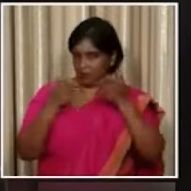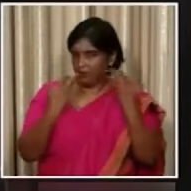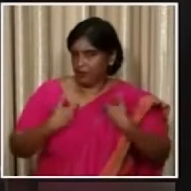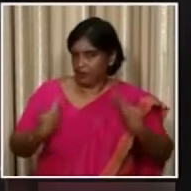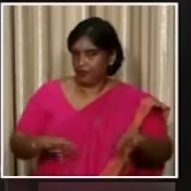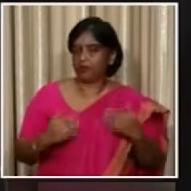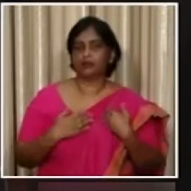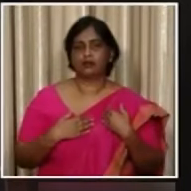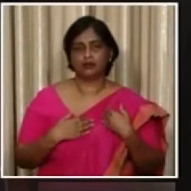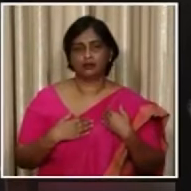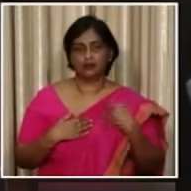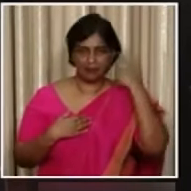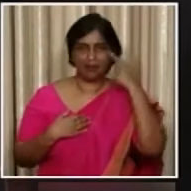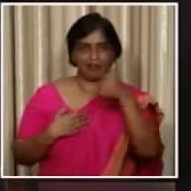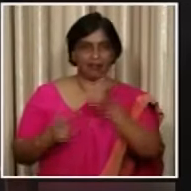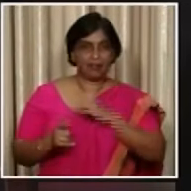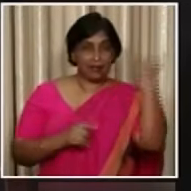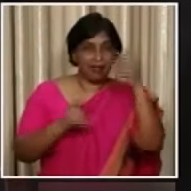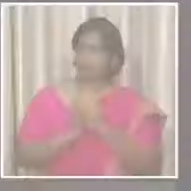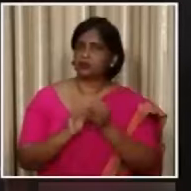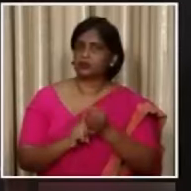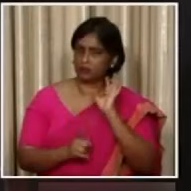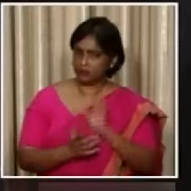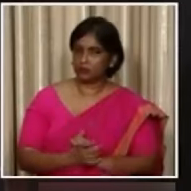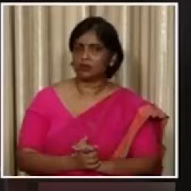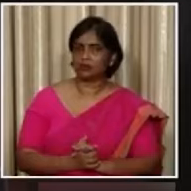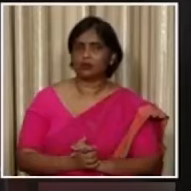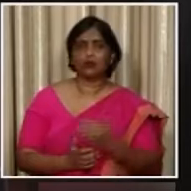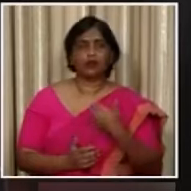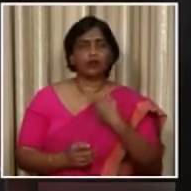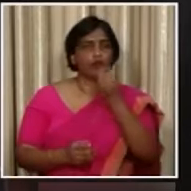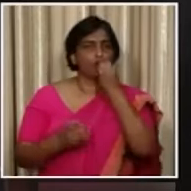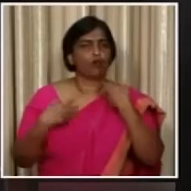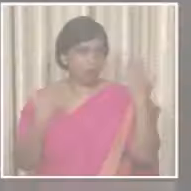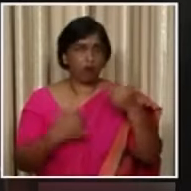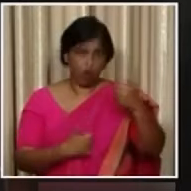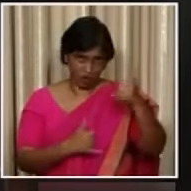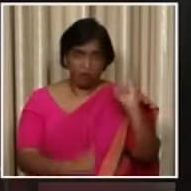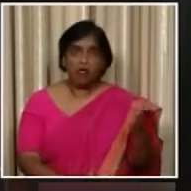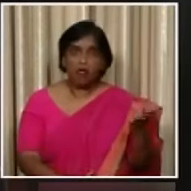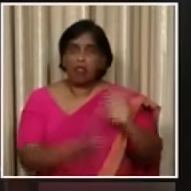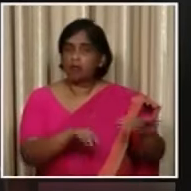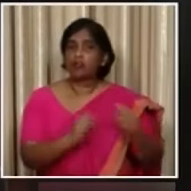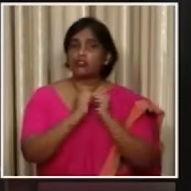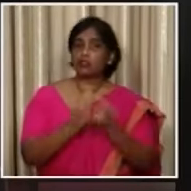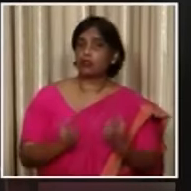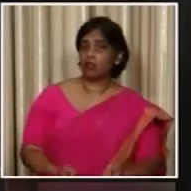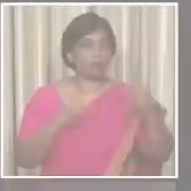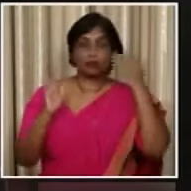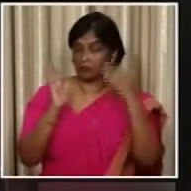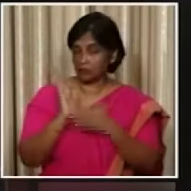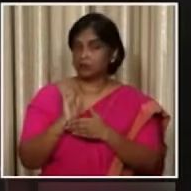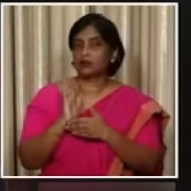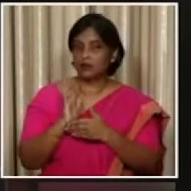කියන්නේ මොකද මන් දන්න ඔබතුමා කැමති නෑ මං කියන දේවල් අහගෙන ඉන්න කමක් නෑ. මන්ද පෝෂණයේ වැඩි වීම සුබද අසුබද? රැකියා අහිමි වීම සුබද